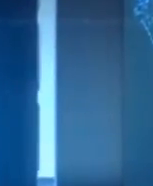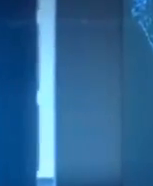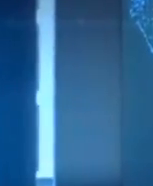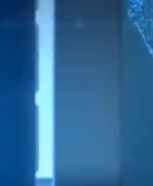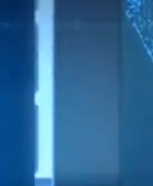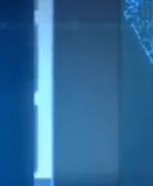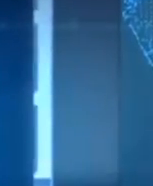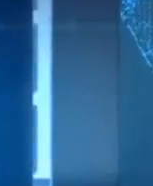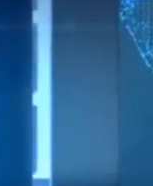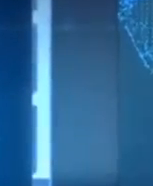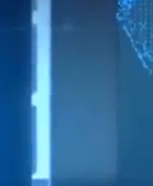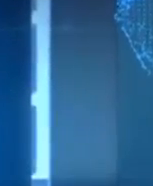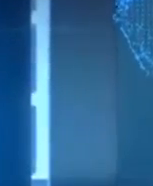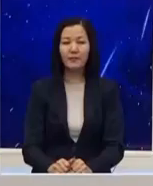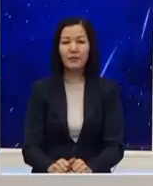телеарнасы.